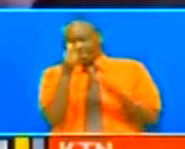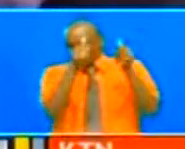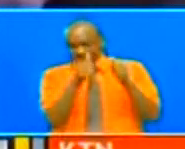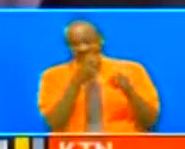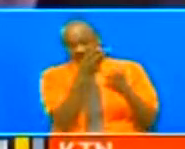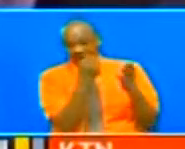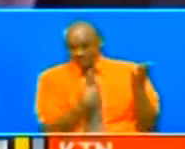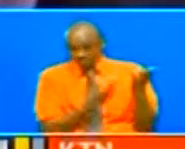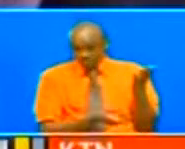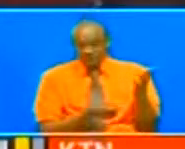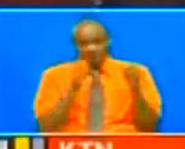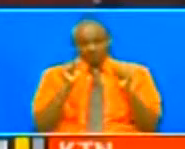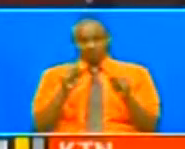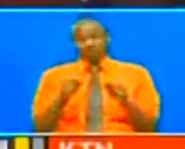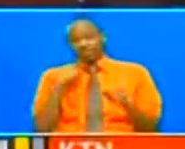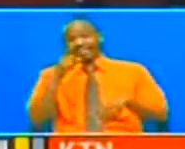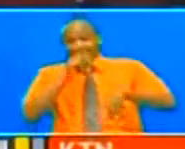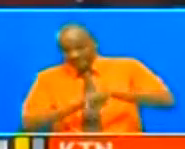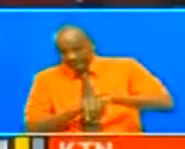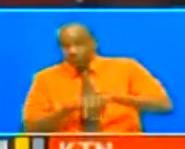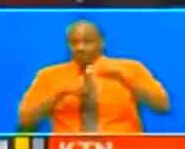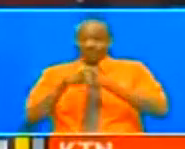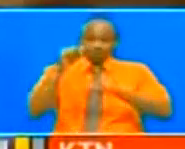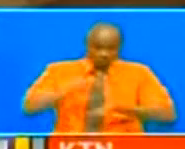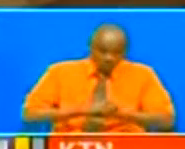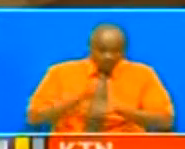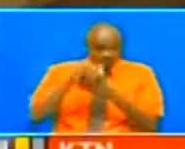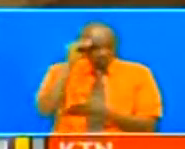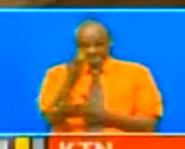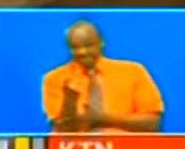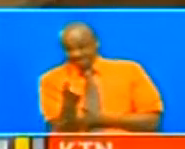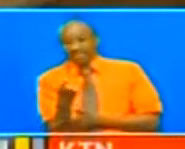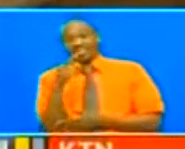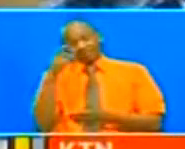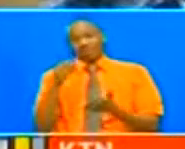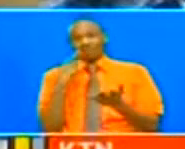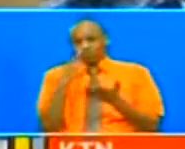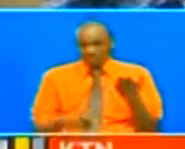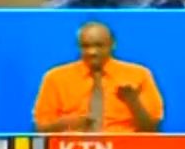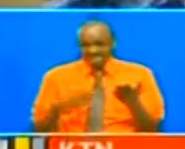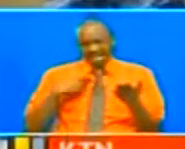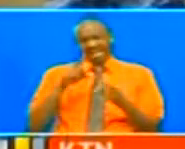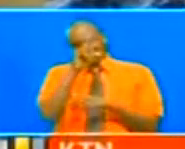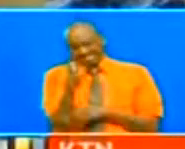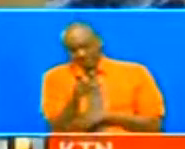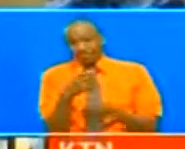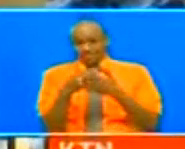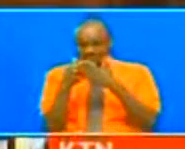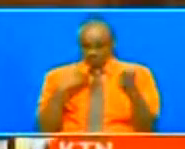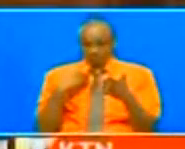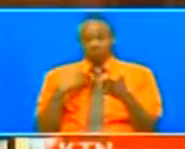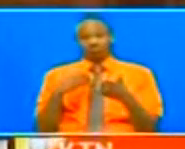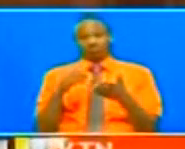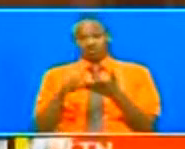hiyo zitatoa saa za kuingia na kutoka shule kwa wanafunzi, kupiga marufuku kufanyiwa kwa mitihani kabla kukubali